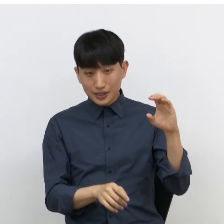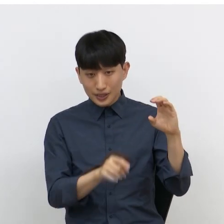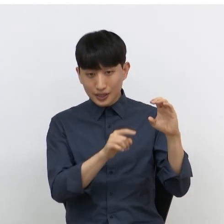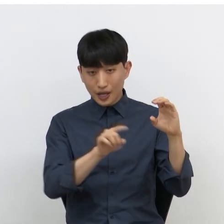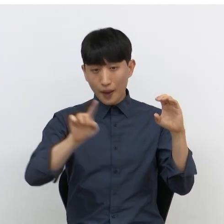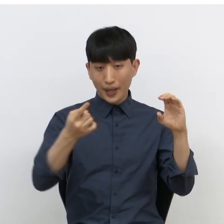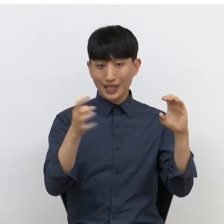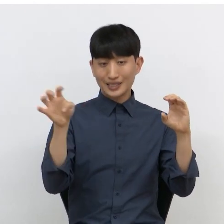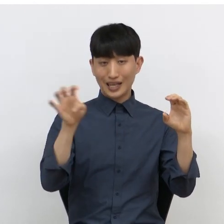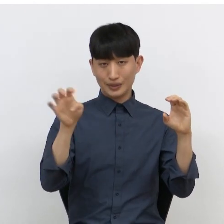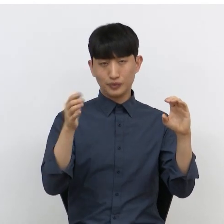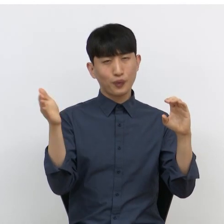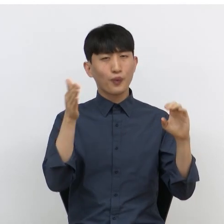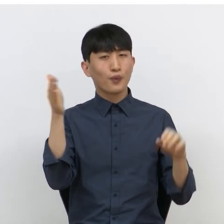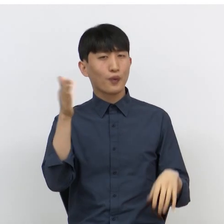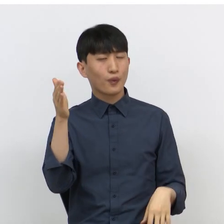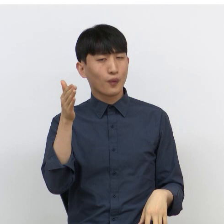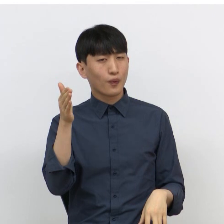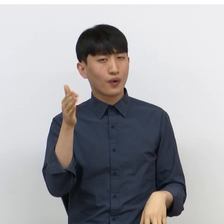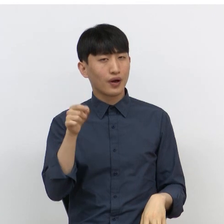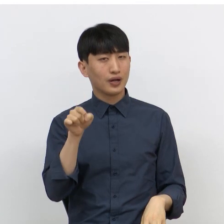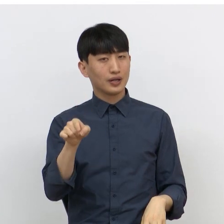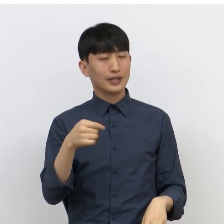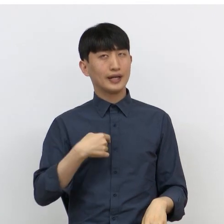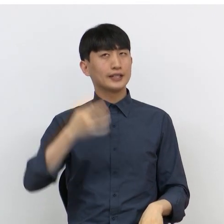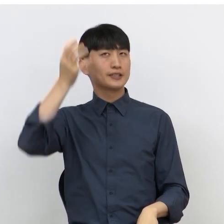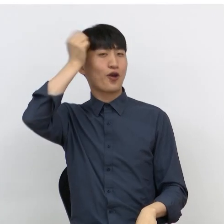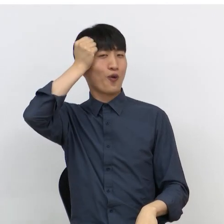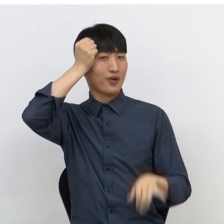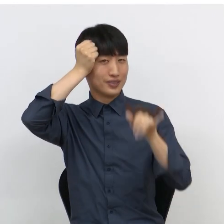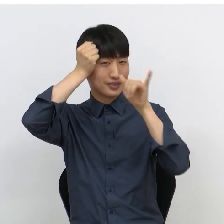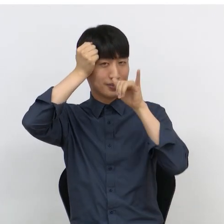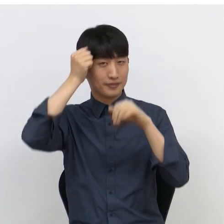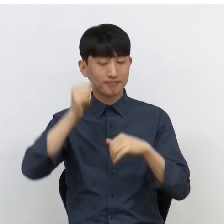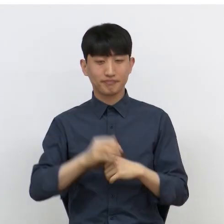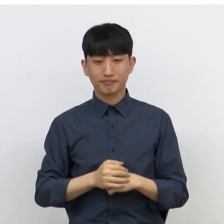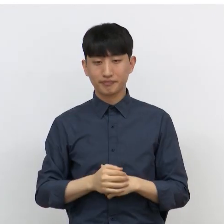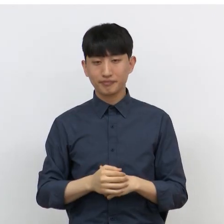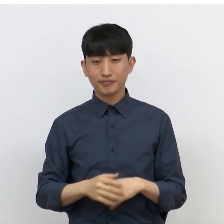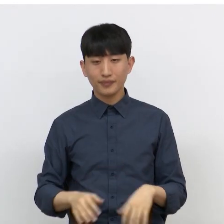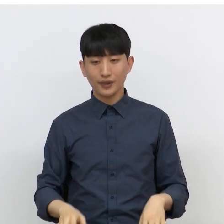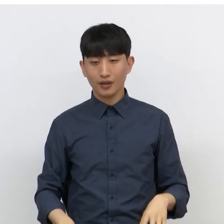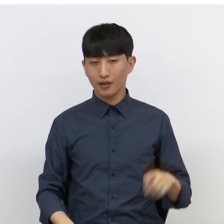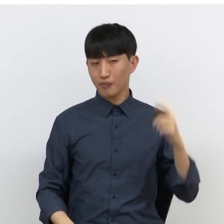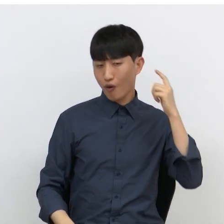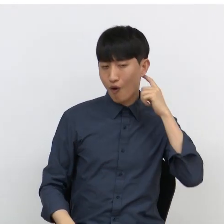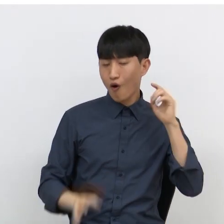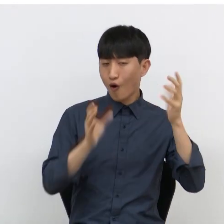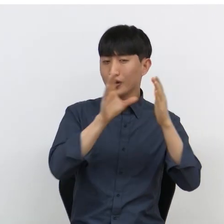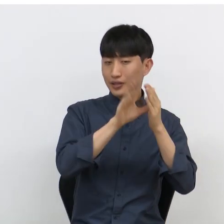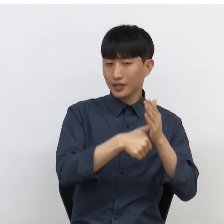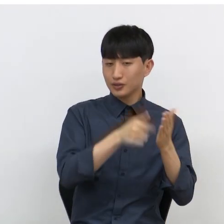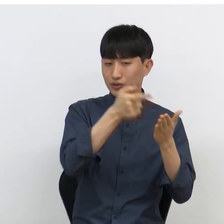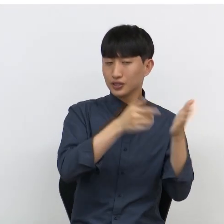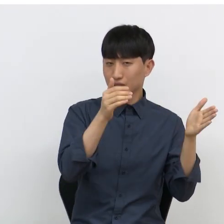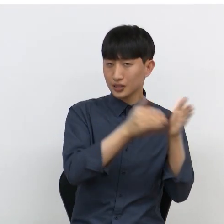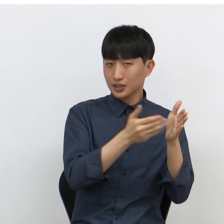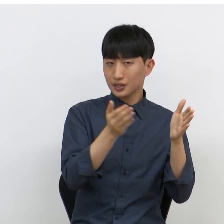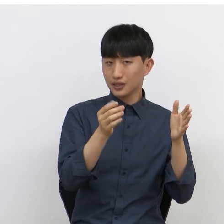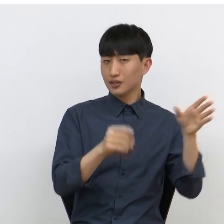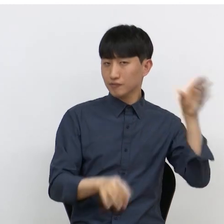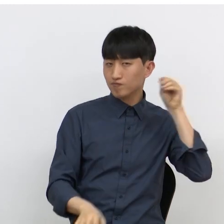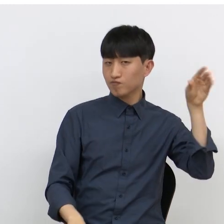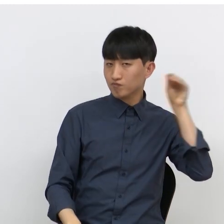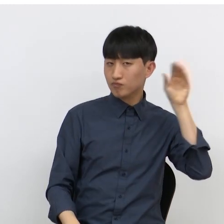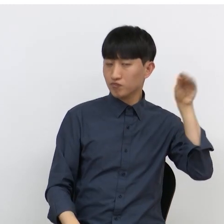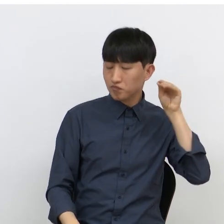안 되잖아요. 이 경우는 제가 정말 기억나는데 반대편은 어렸을 때 해가지고 지금은 거의 그쪽으로 듣고